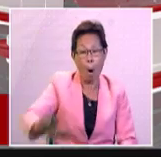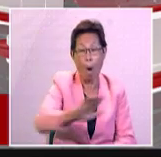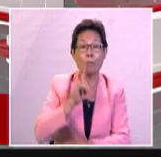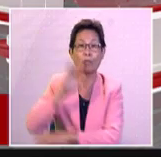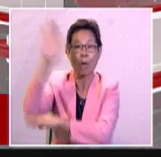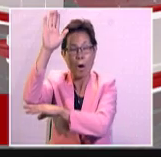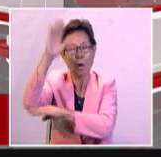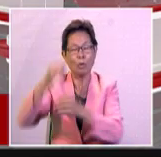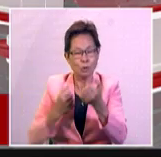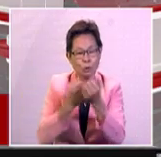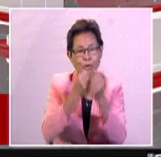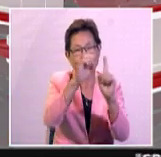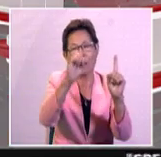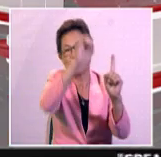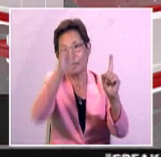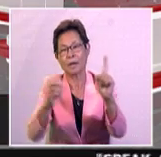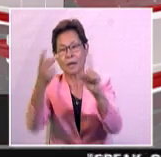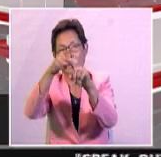titah baginda.